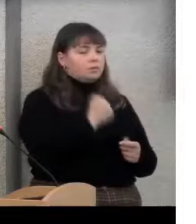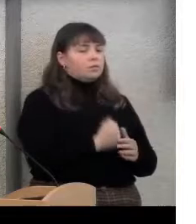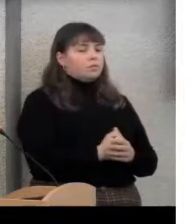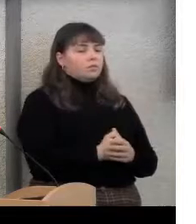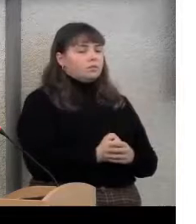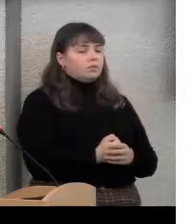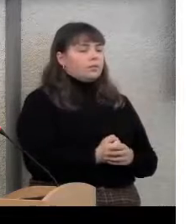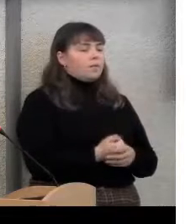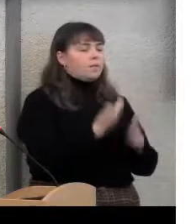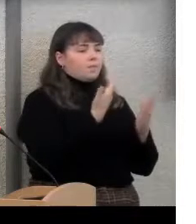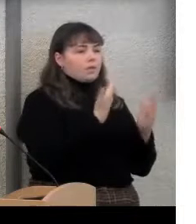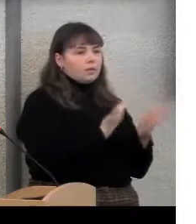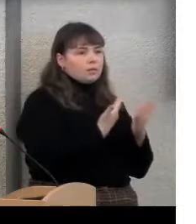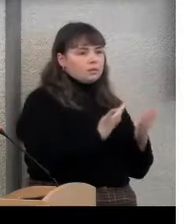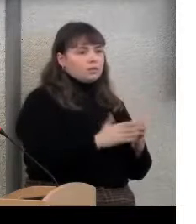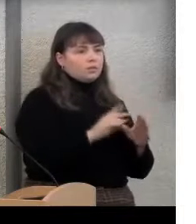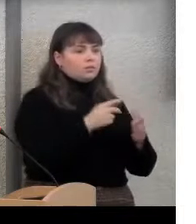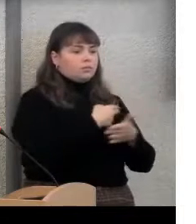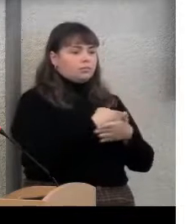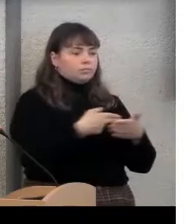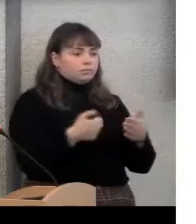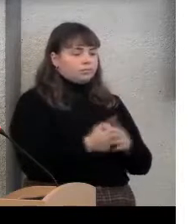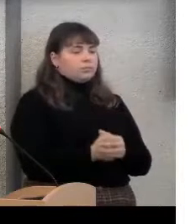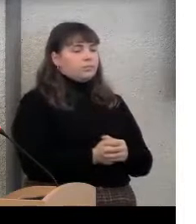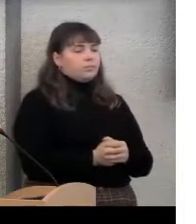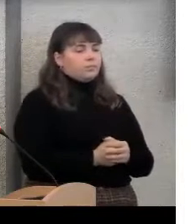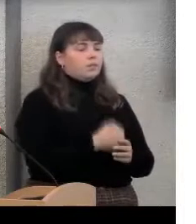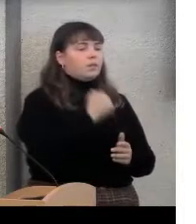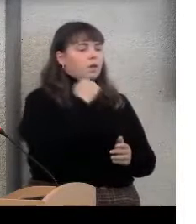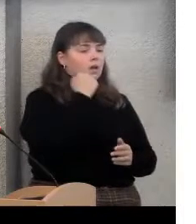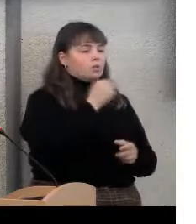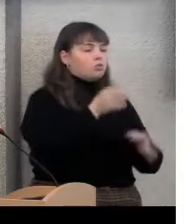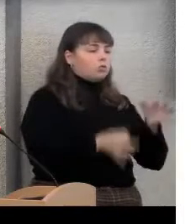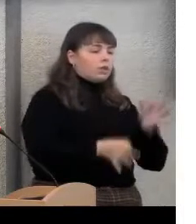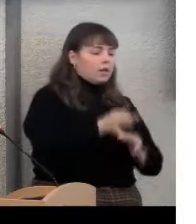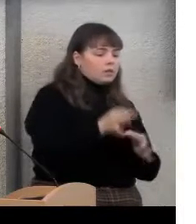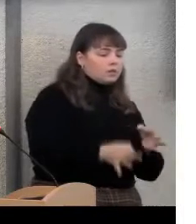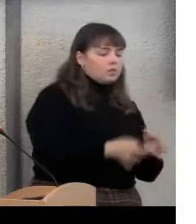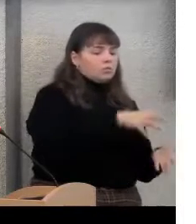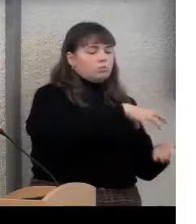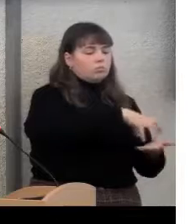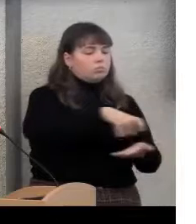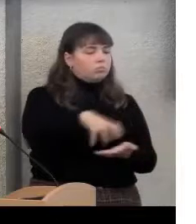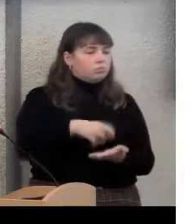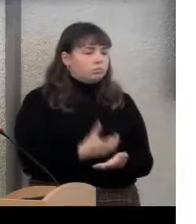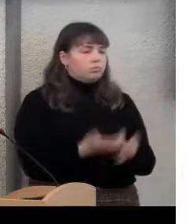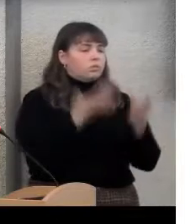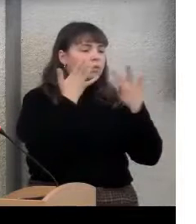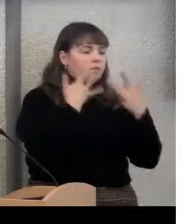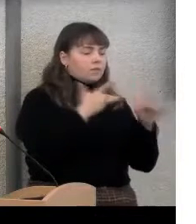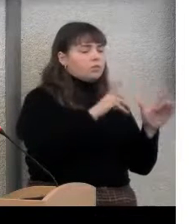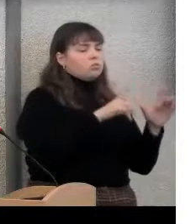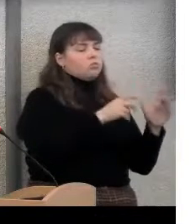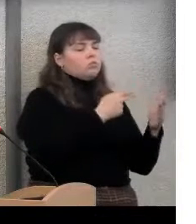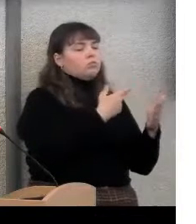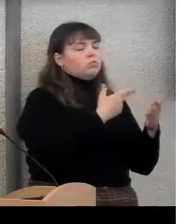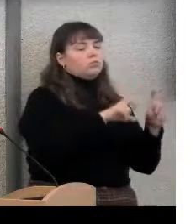Business Angels, Unicorns Lithuania. Dėkui visoms teisininko kontoroms ir viešosioms